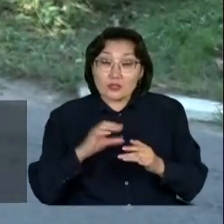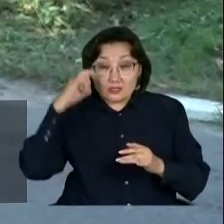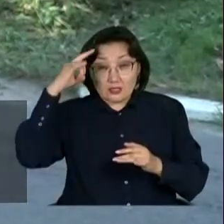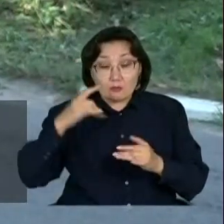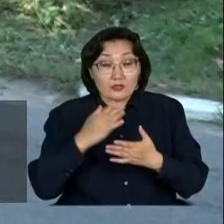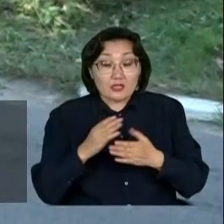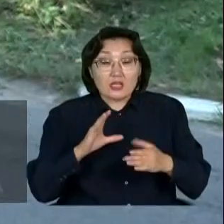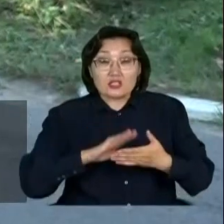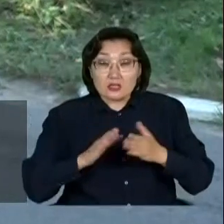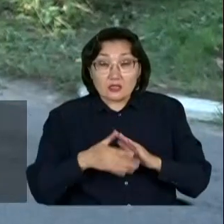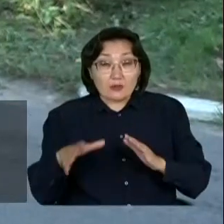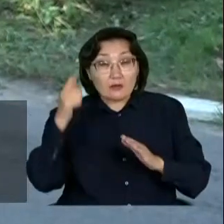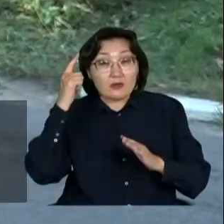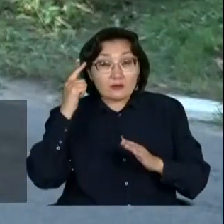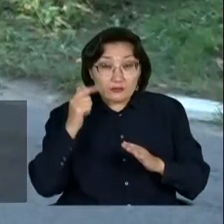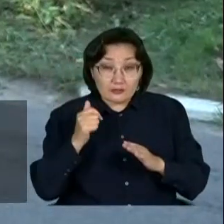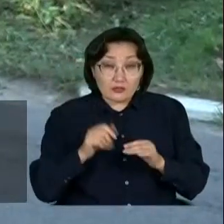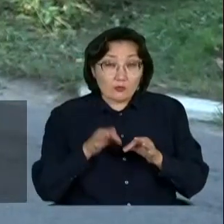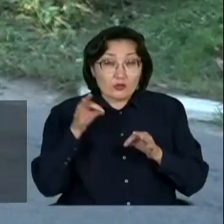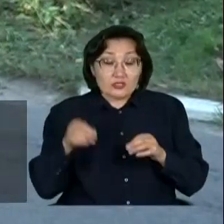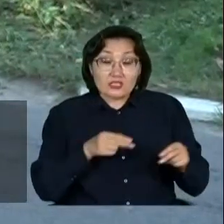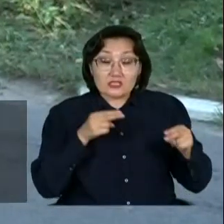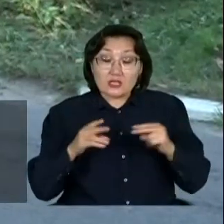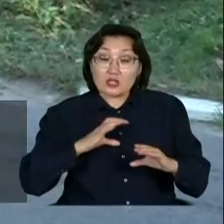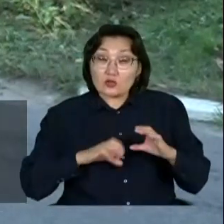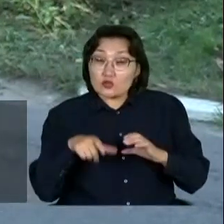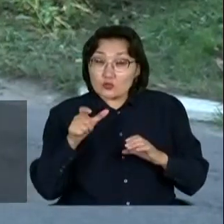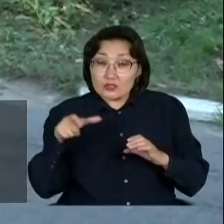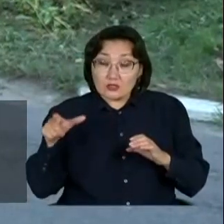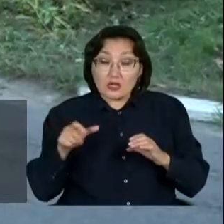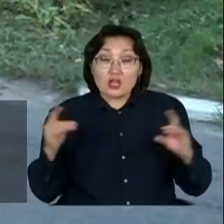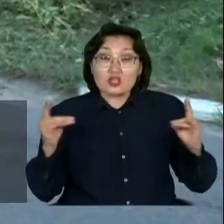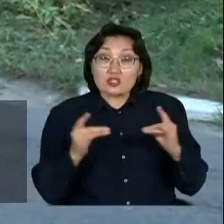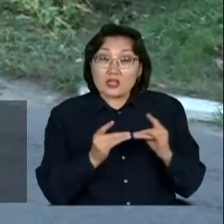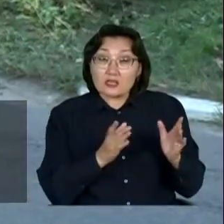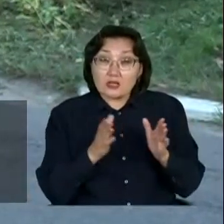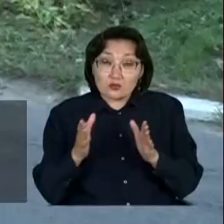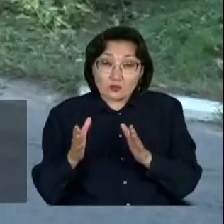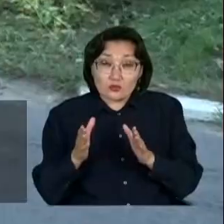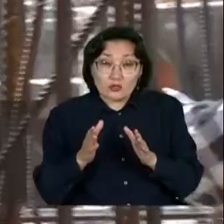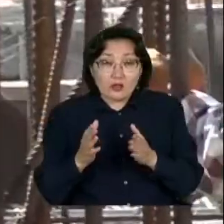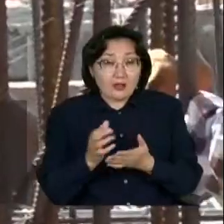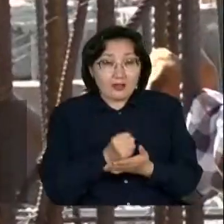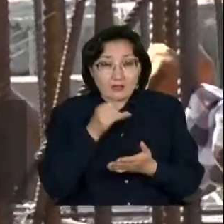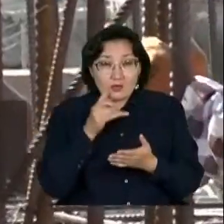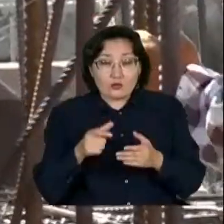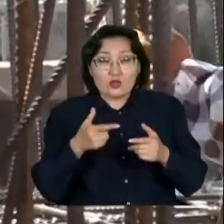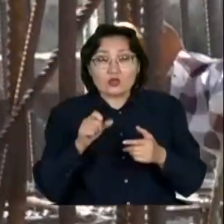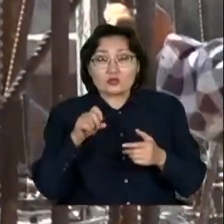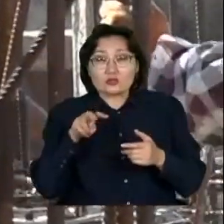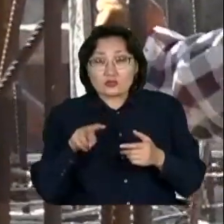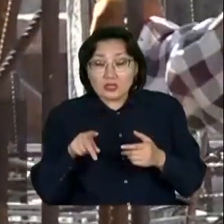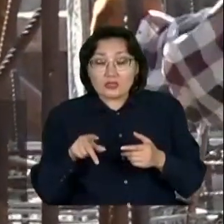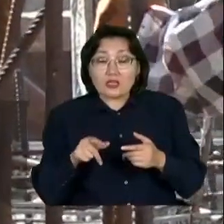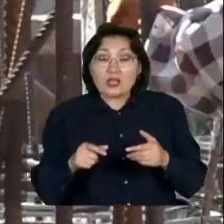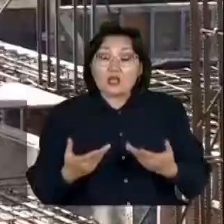жағдайды бәрімізде білеміз. Өңірлерден келген студенттер жатақханаға қол жетпей, хостелде жүріп, сол проблема